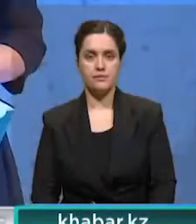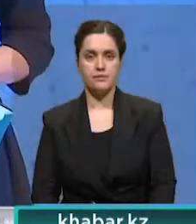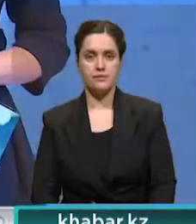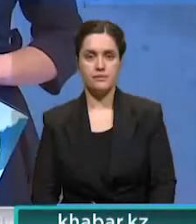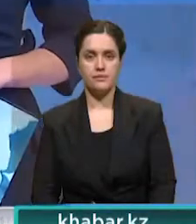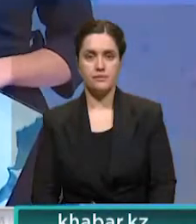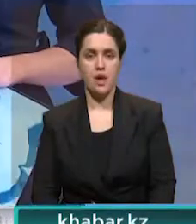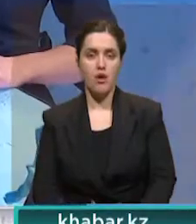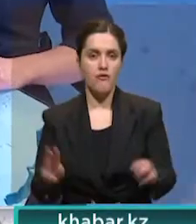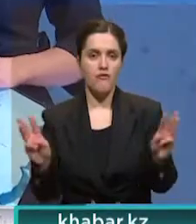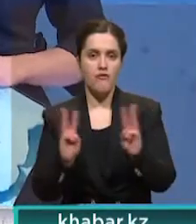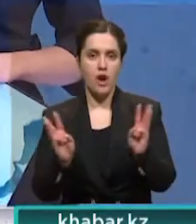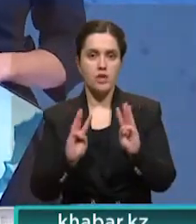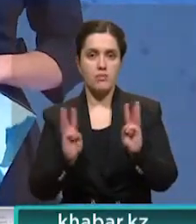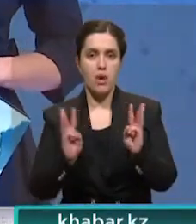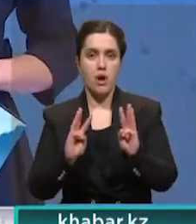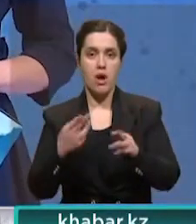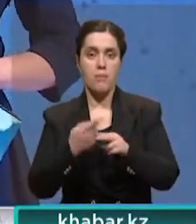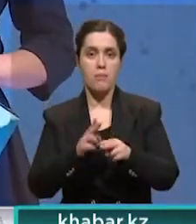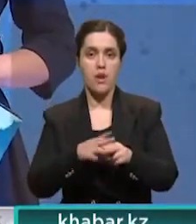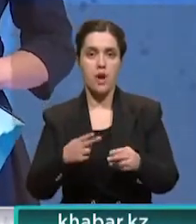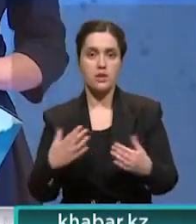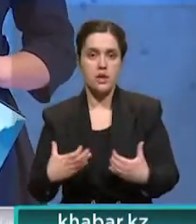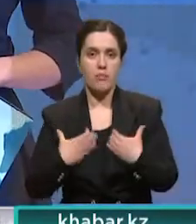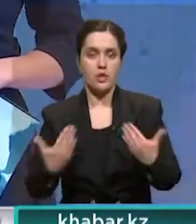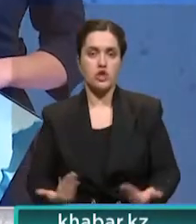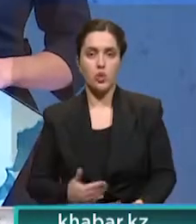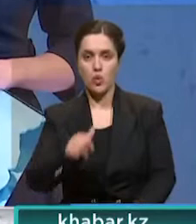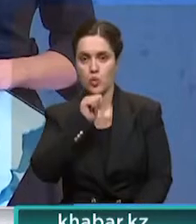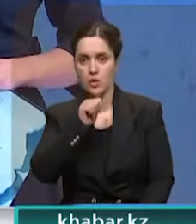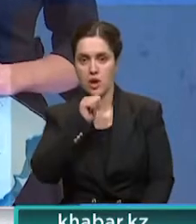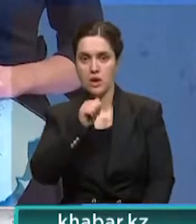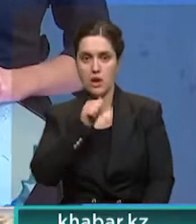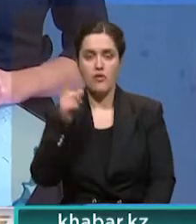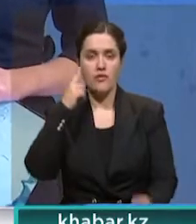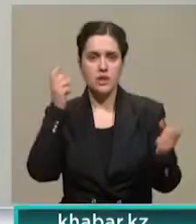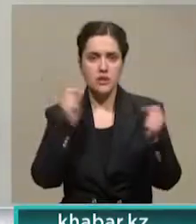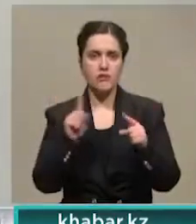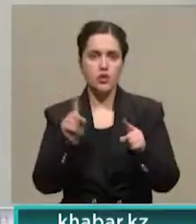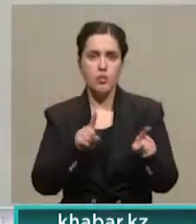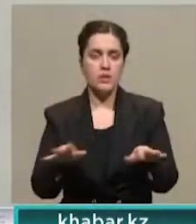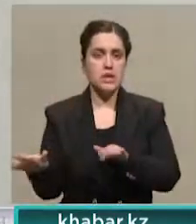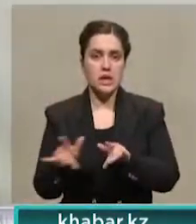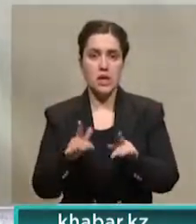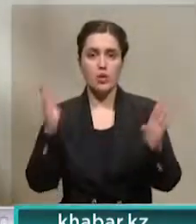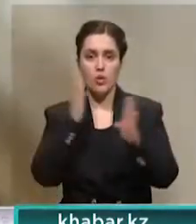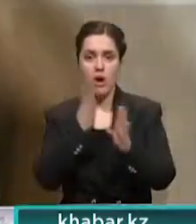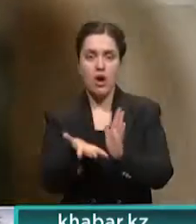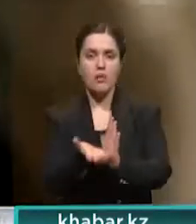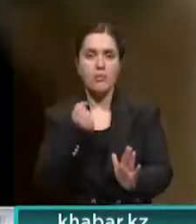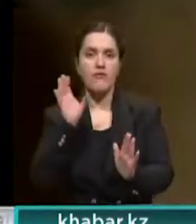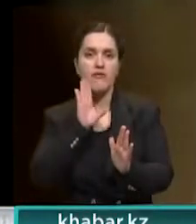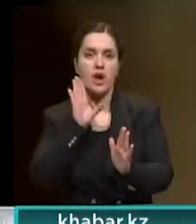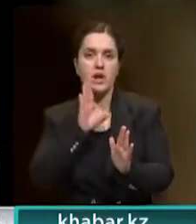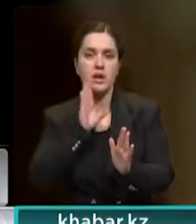Как на пороховой бочке воспламеняющиеся стоки напугали жителей Костанай. Чтобы выяснить, в чем дело, экологи отобрали